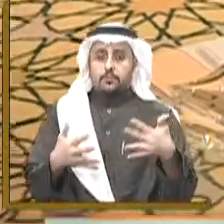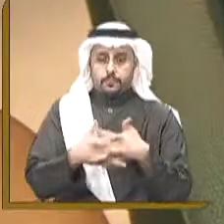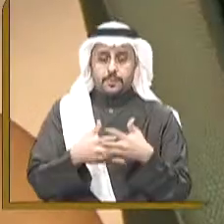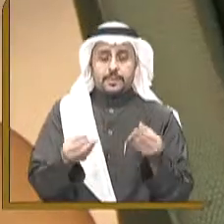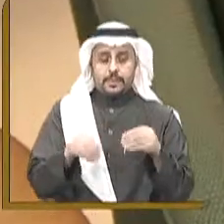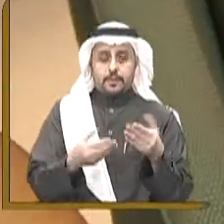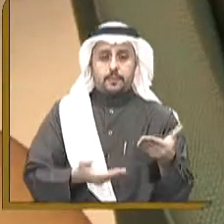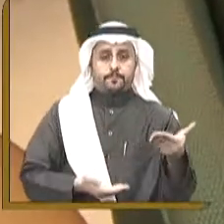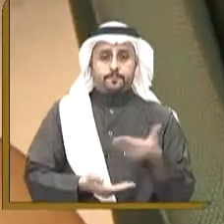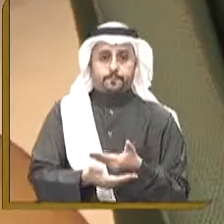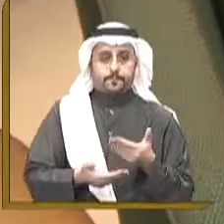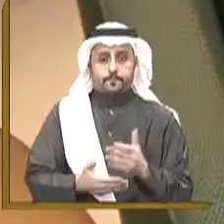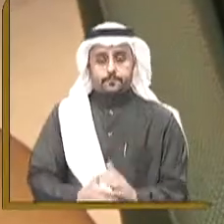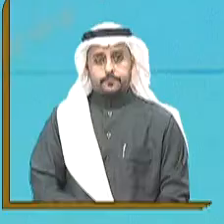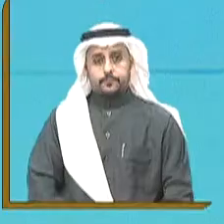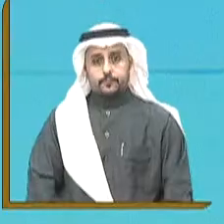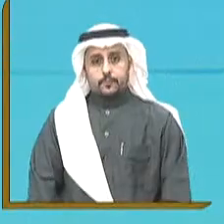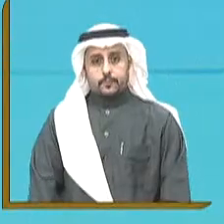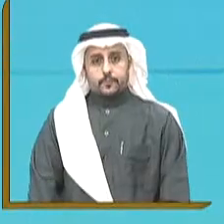بين البلدين.